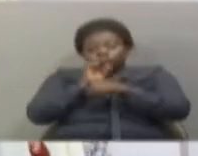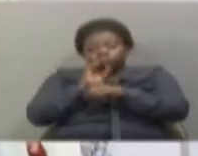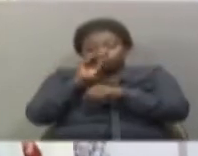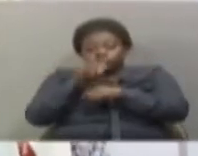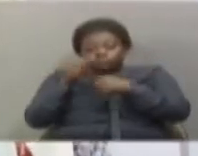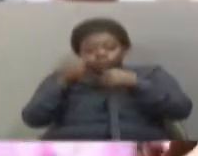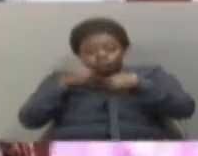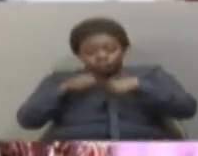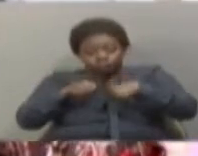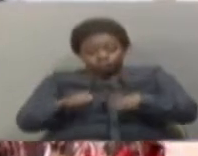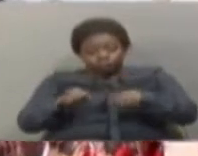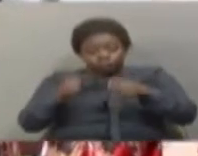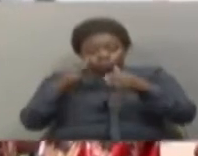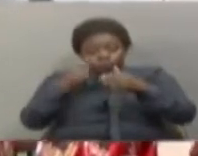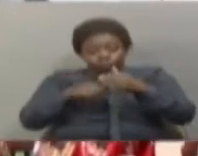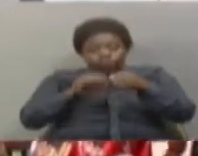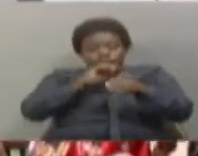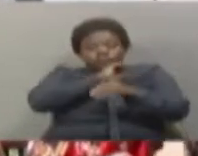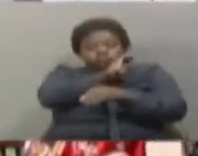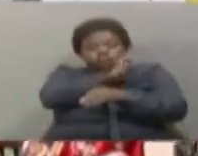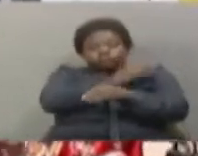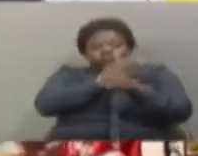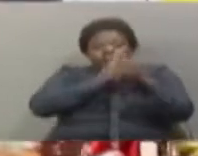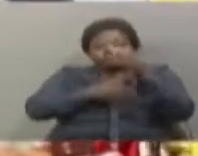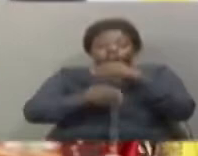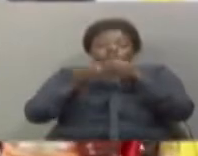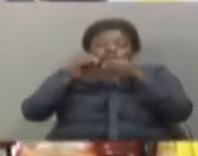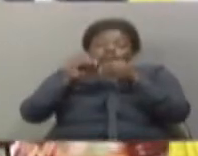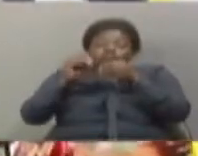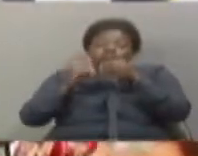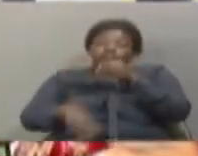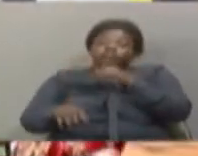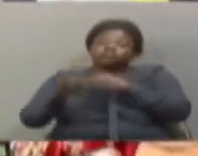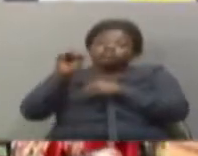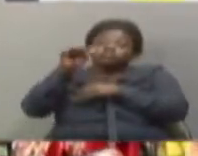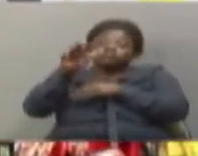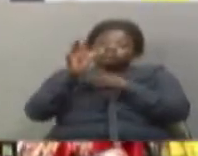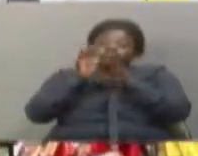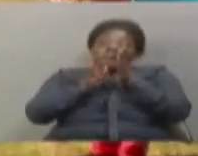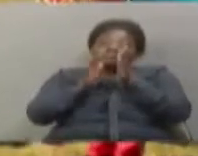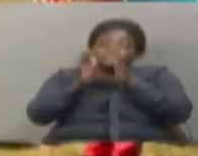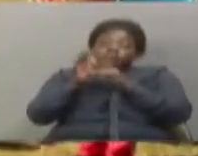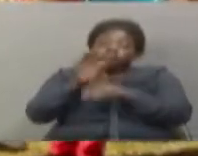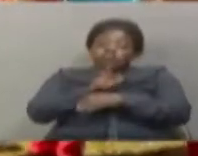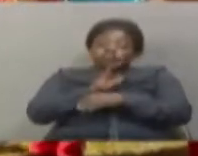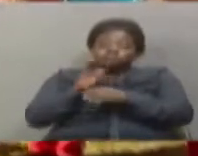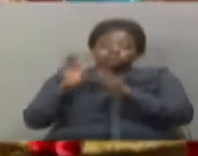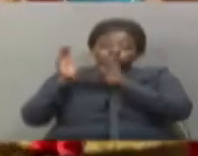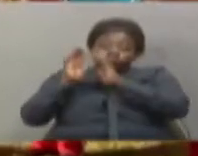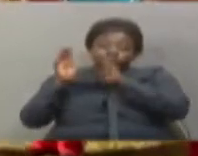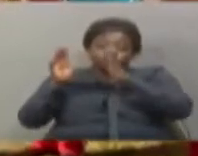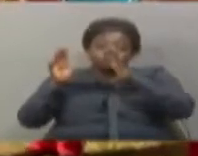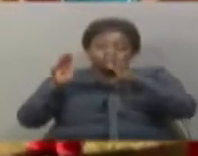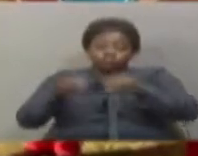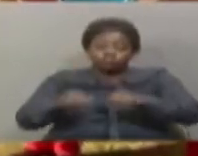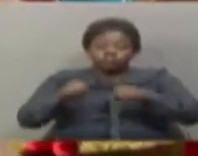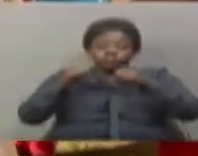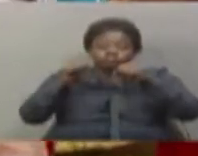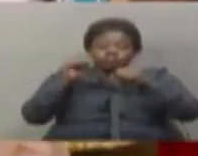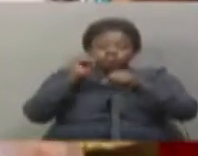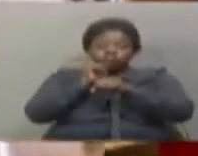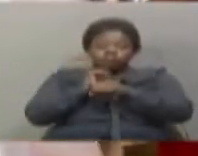ekikoze okukkaatiriza amaanyi ga Katonda n'omwana we Yesu Kristu. Emikolo gikuliddwa akulira